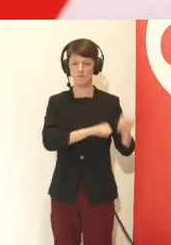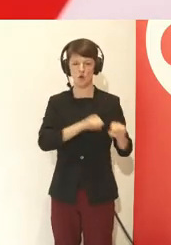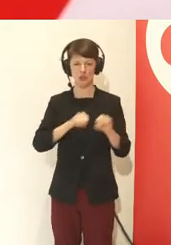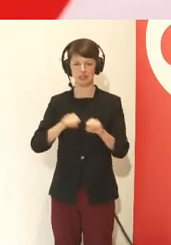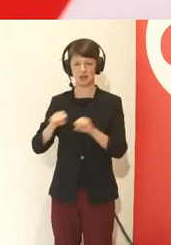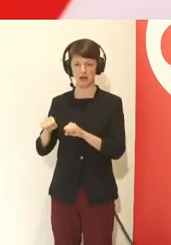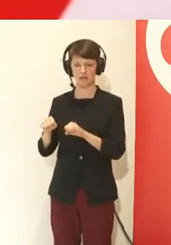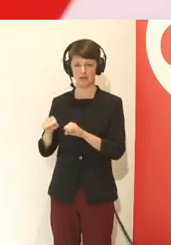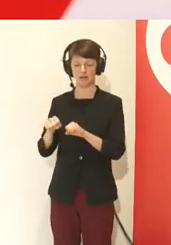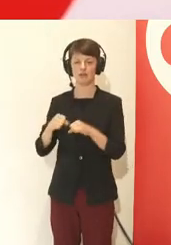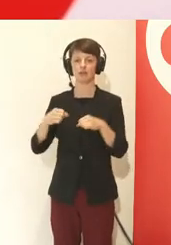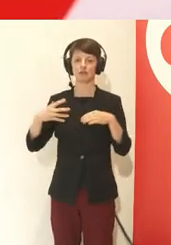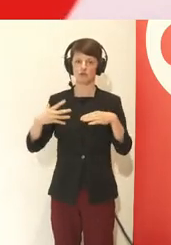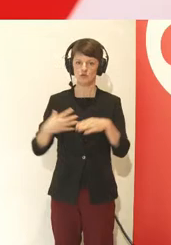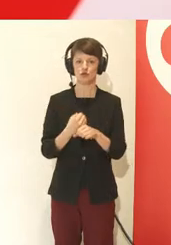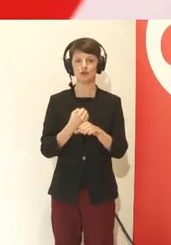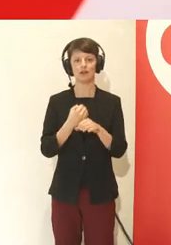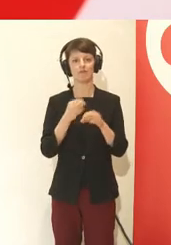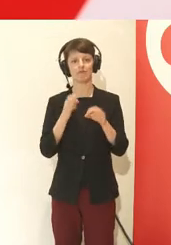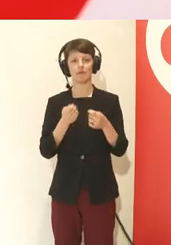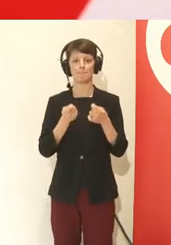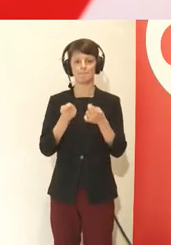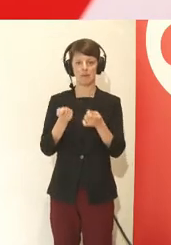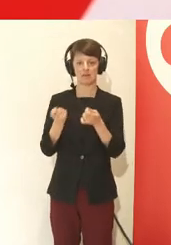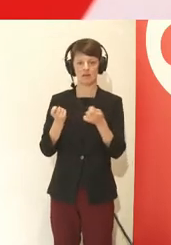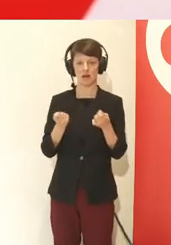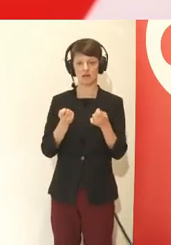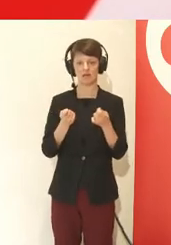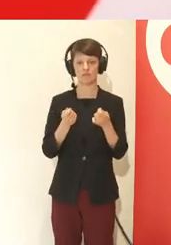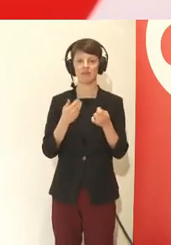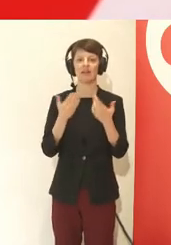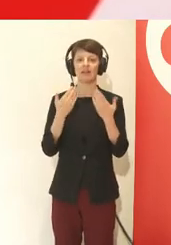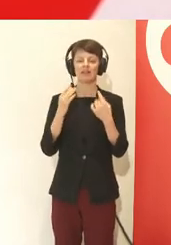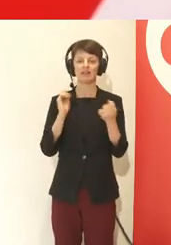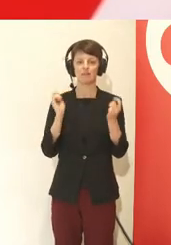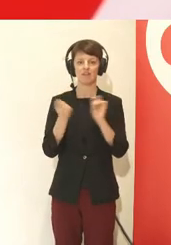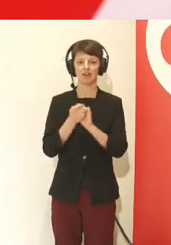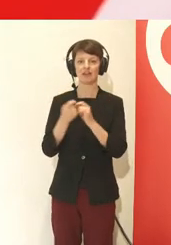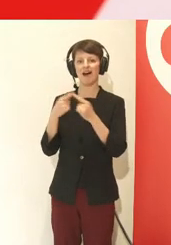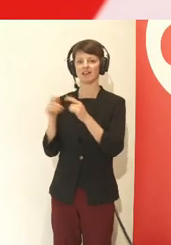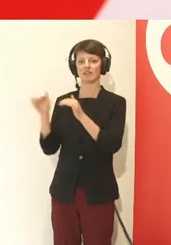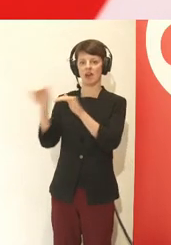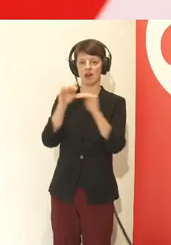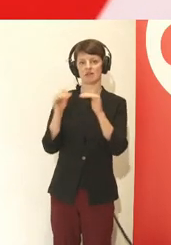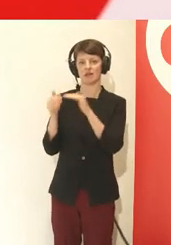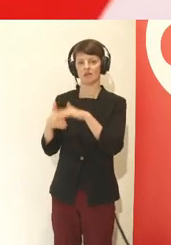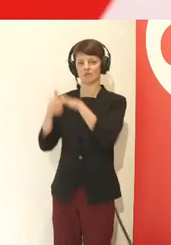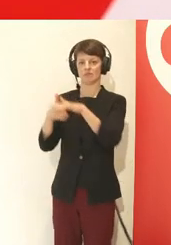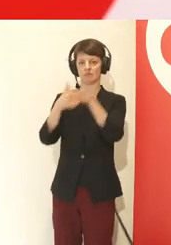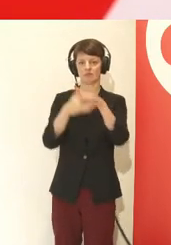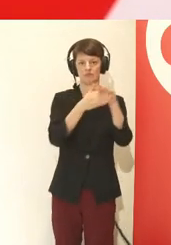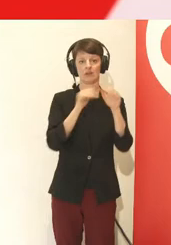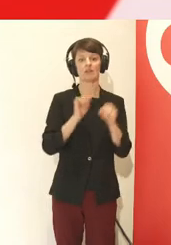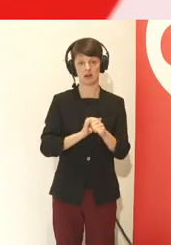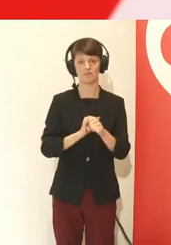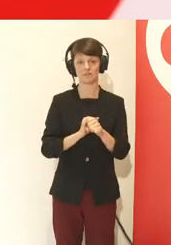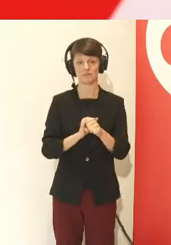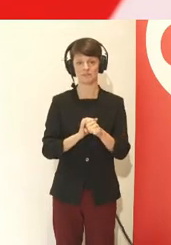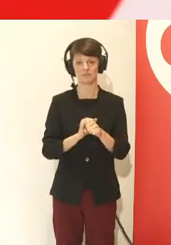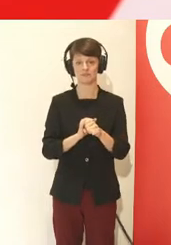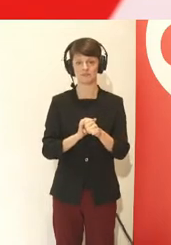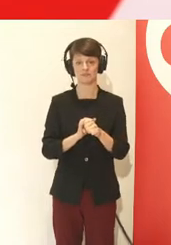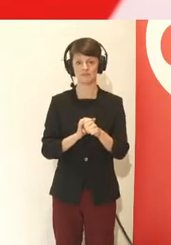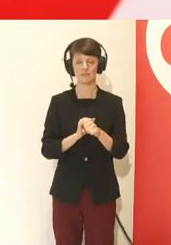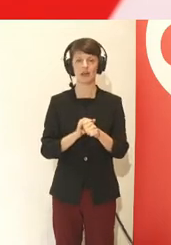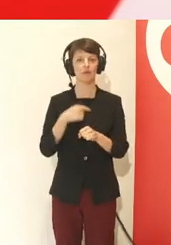auch ein beitrag dazu leistet dass es mit dem begrenzen des klimawandels auch anderswo in der welt klappt aber das wird nicht